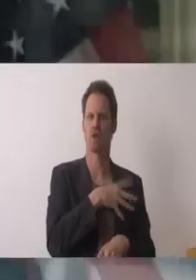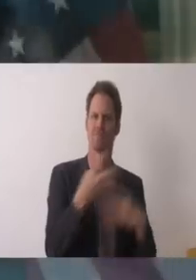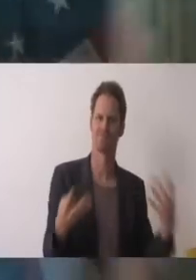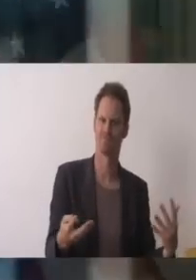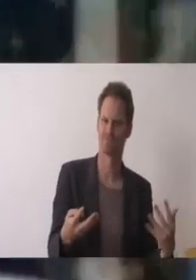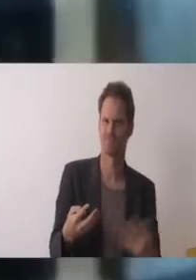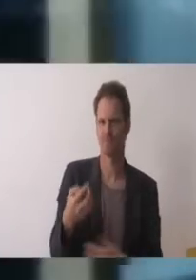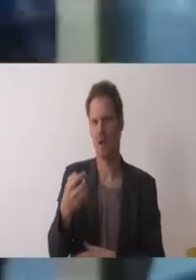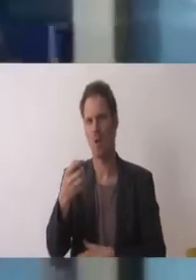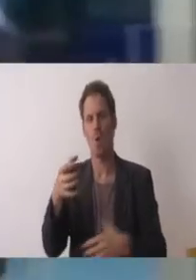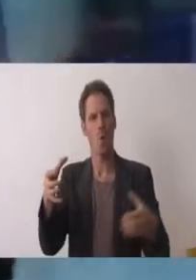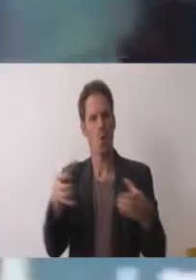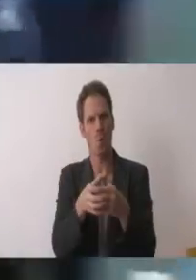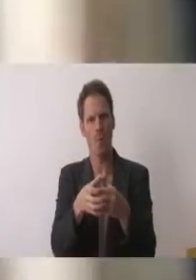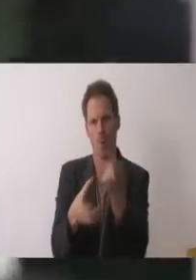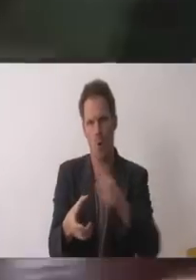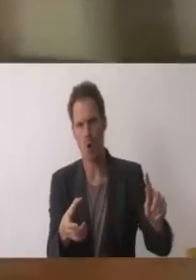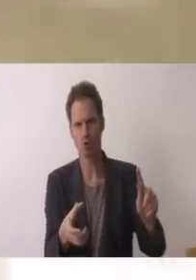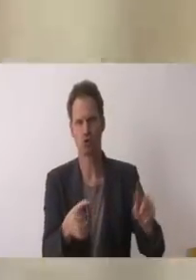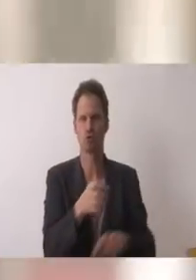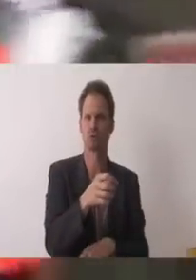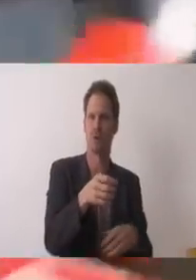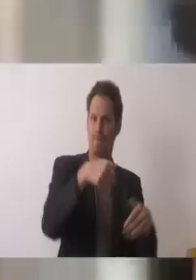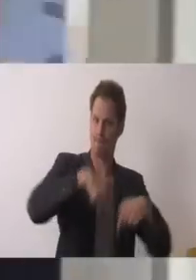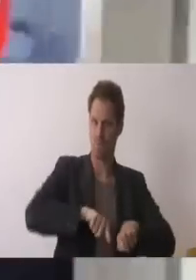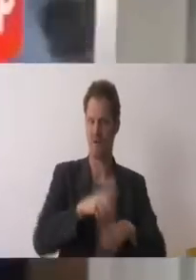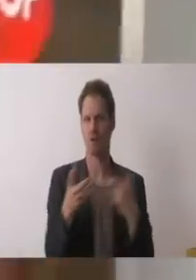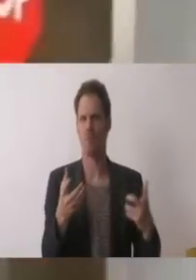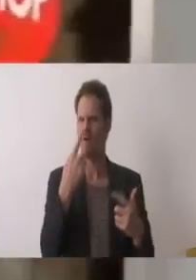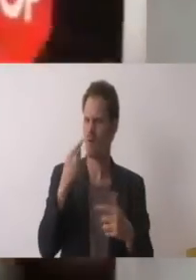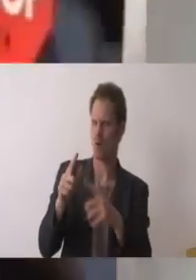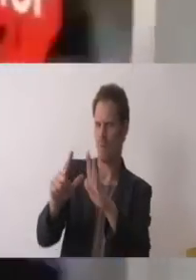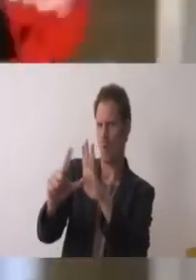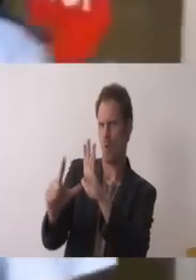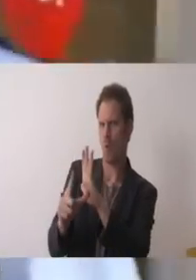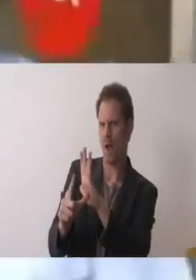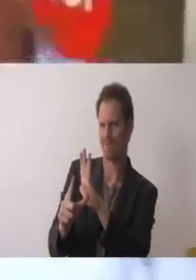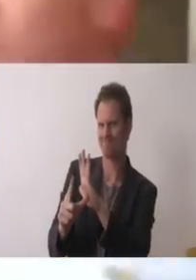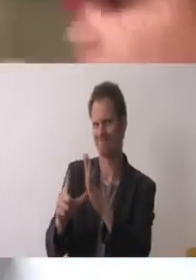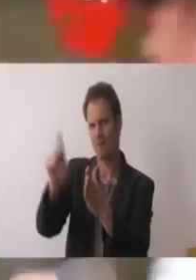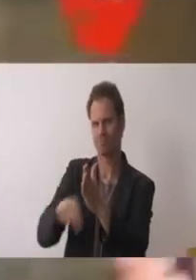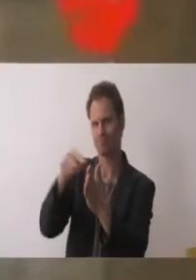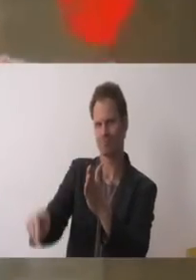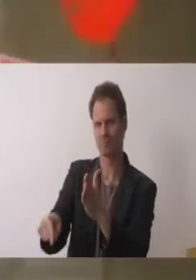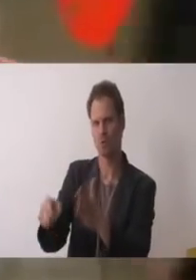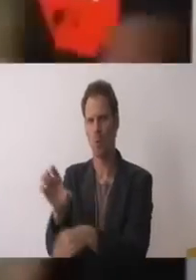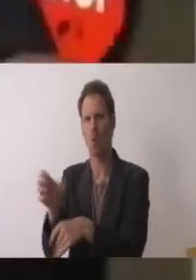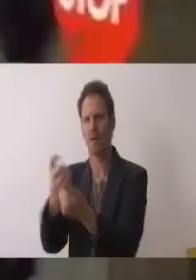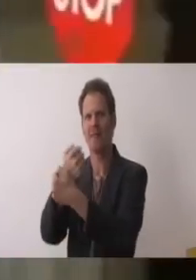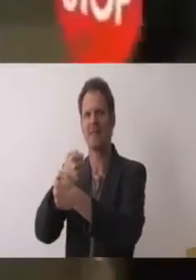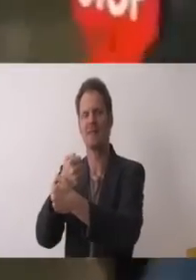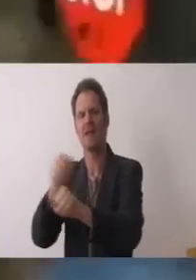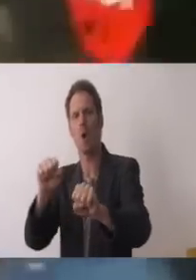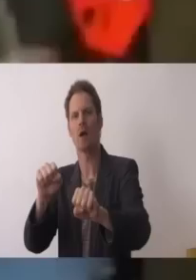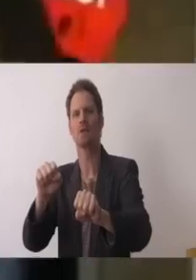pression des anarchistes, le nouveau gouvernement grec d'extrême gauche devait voter, lundi dernier, une loi qui devait révoquer les lois antiterroristes